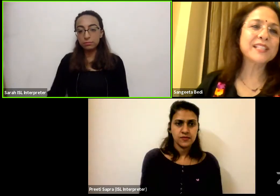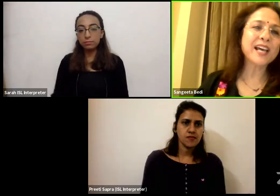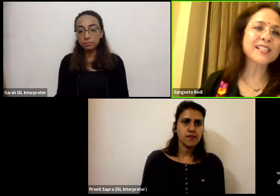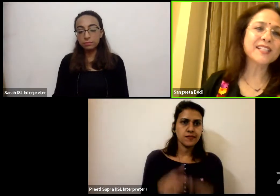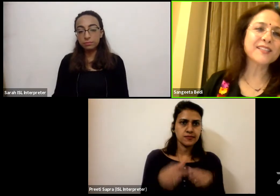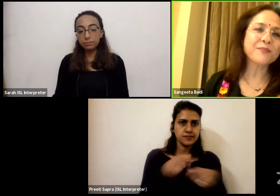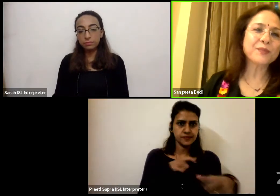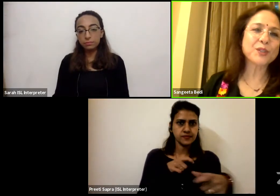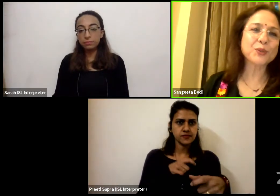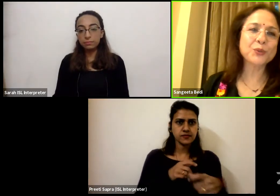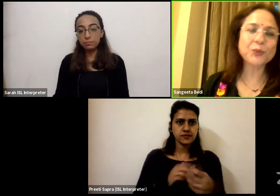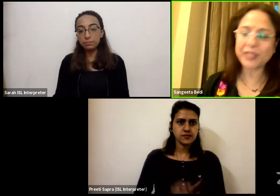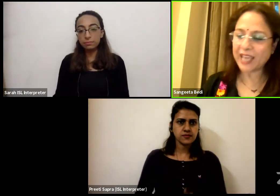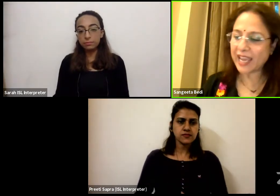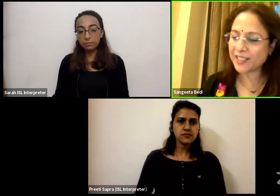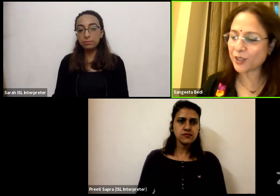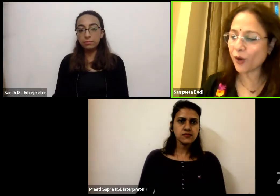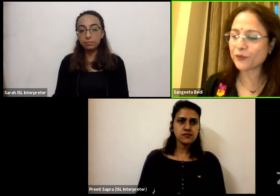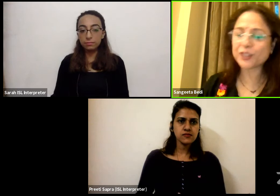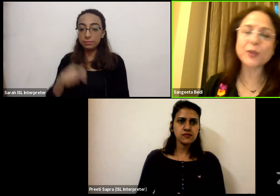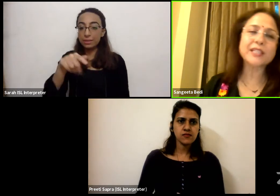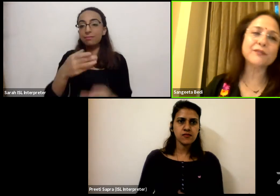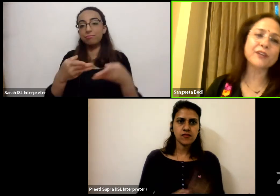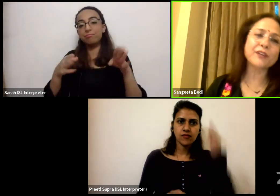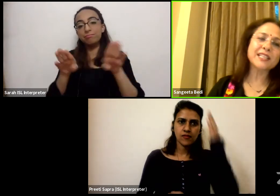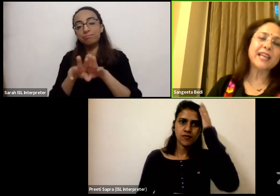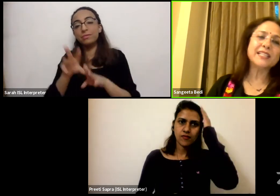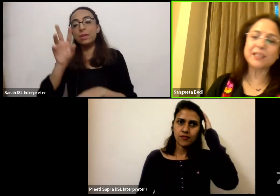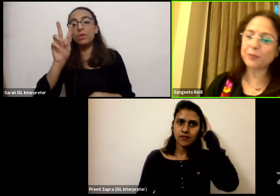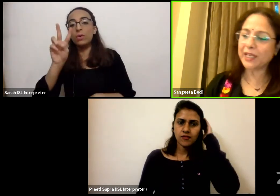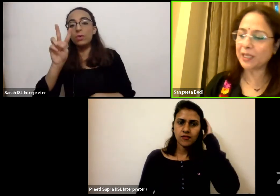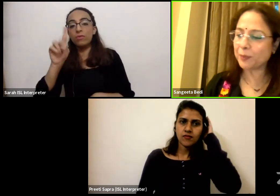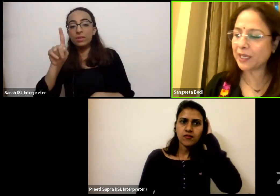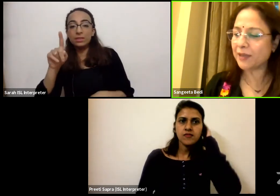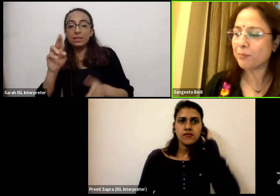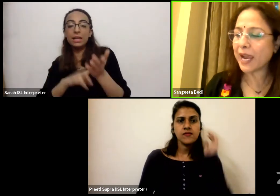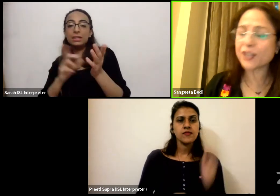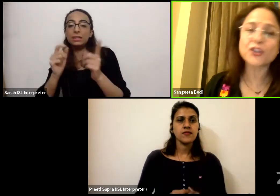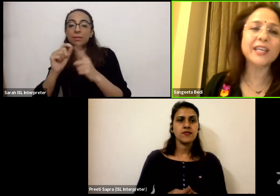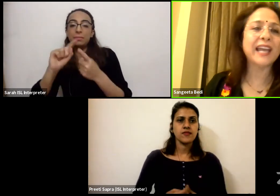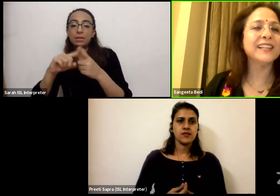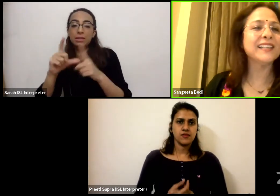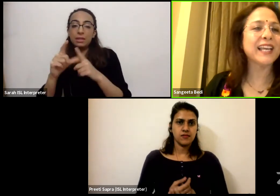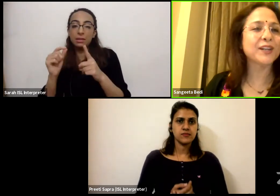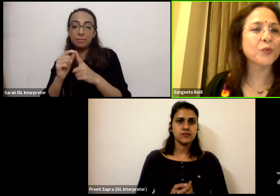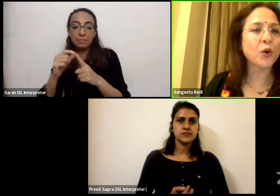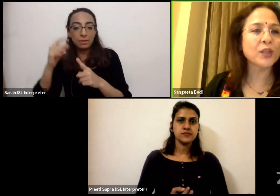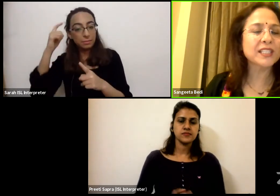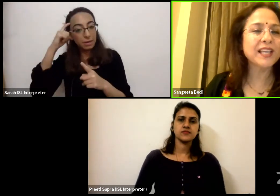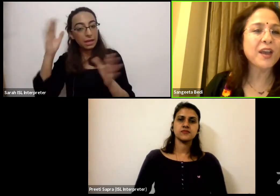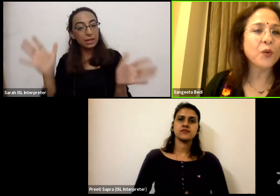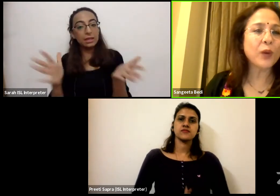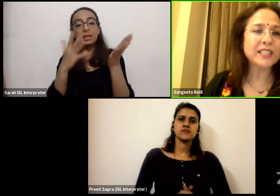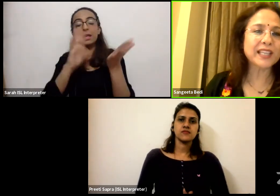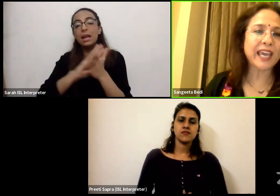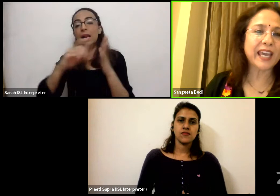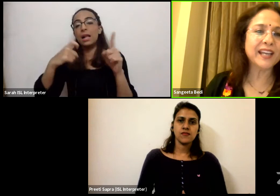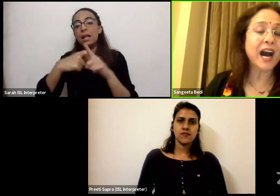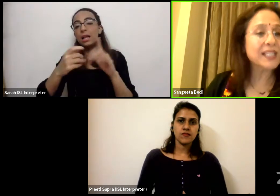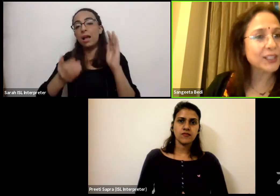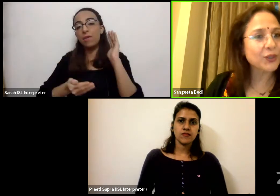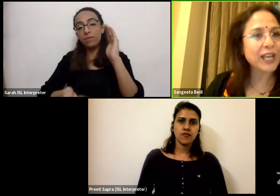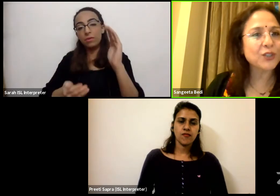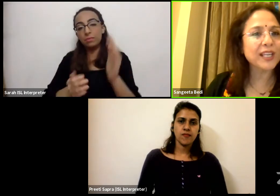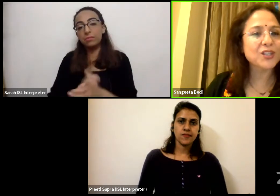That brings us to the end of the 21st NCPEDP-Mindtree Helen Keller Awards. Once